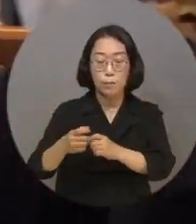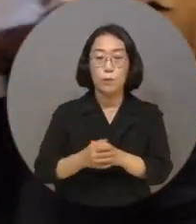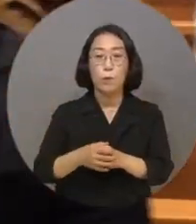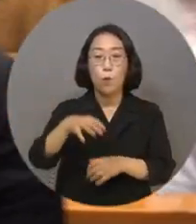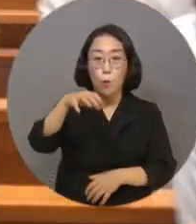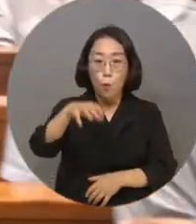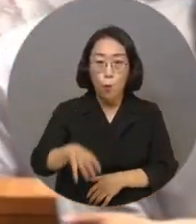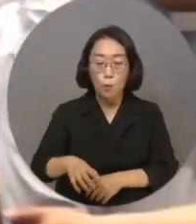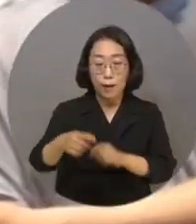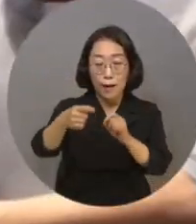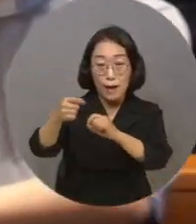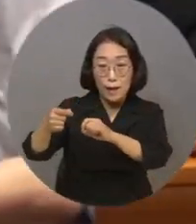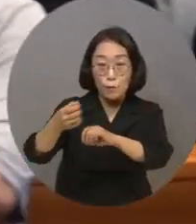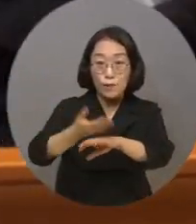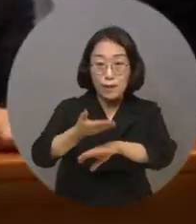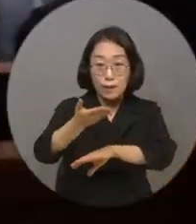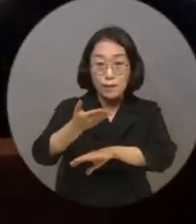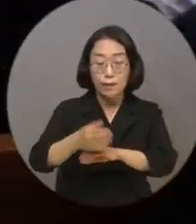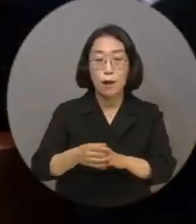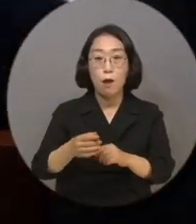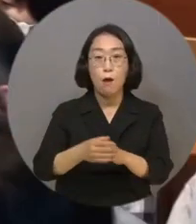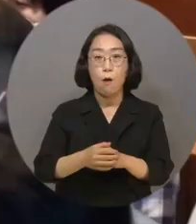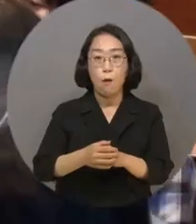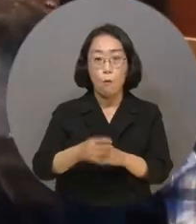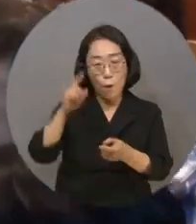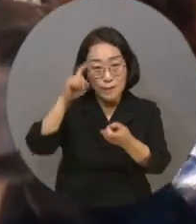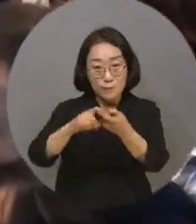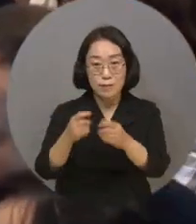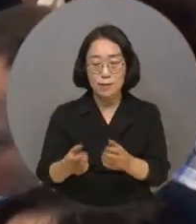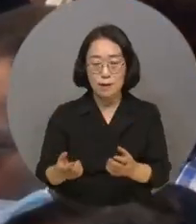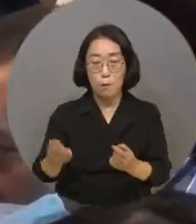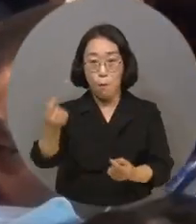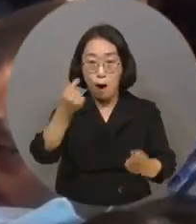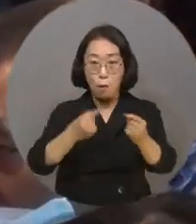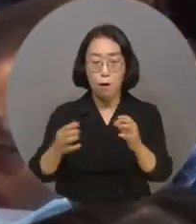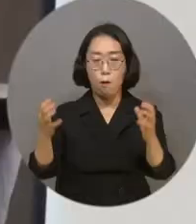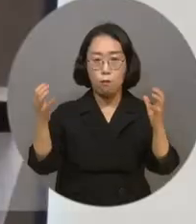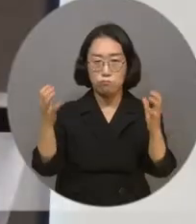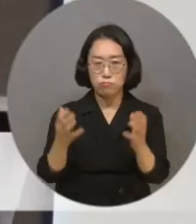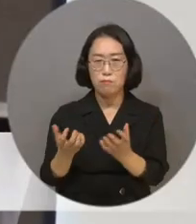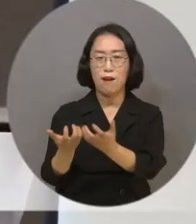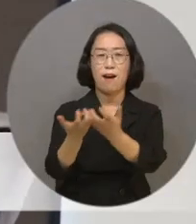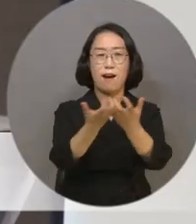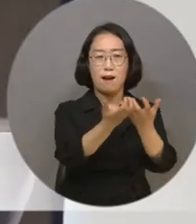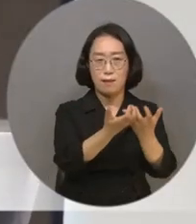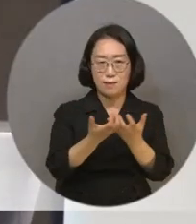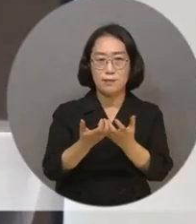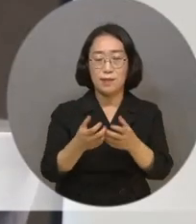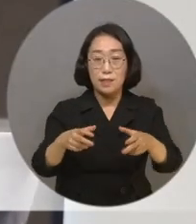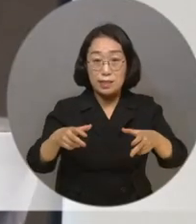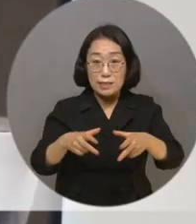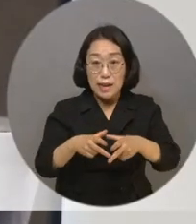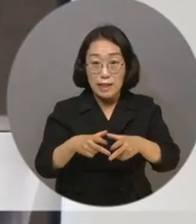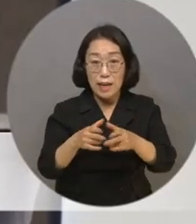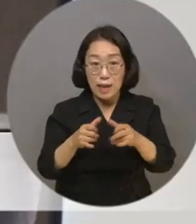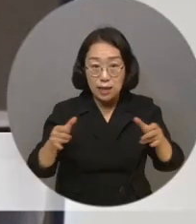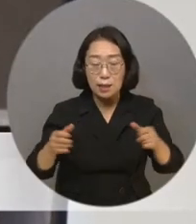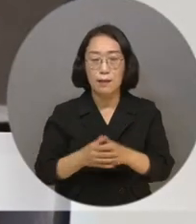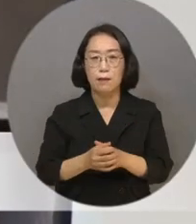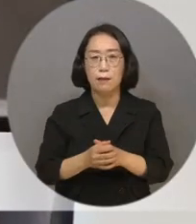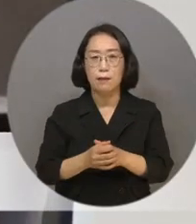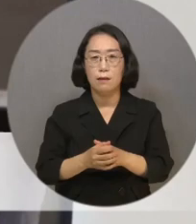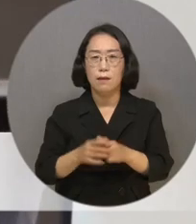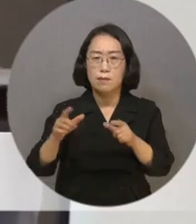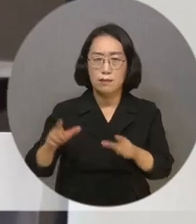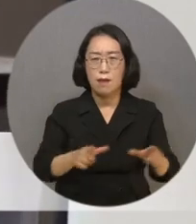아니라 인근 지역 관계자와 축하객들이 성전을 가득 채웠습니다. 뭐 이제 장애인이라는 게 사실 여러